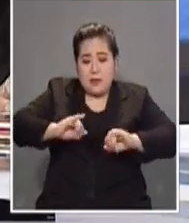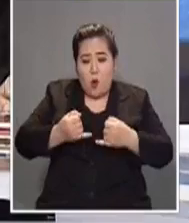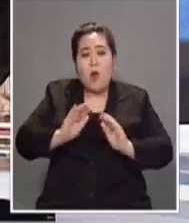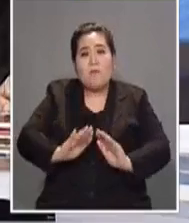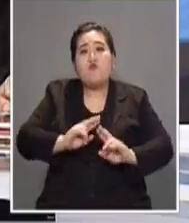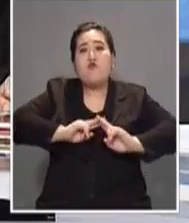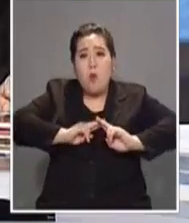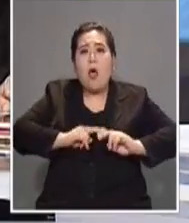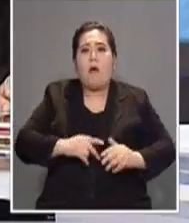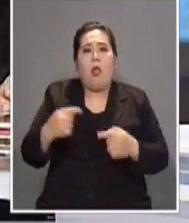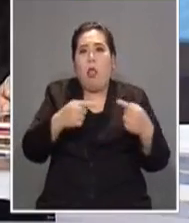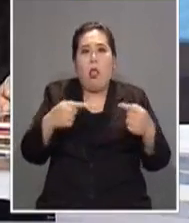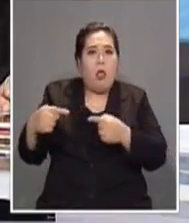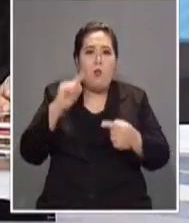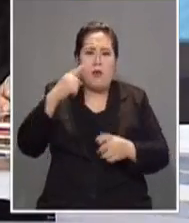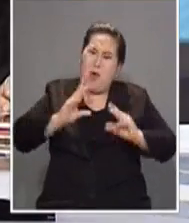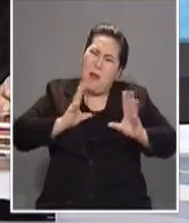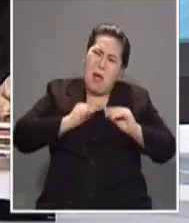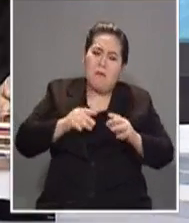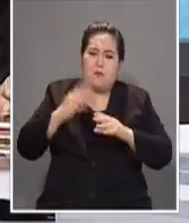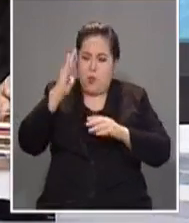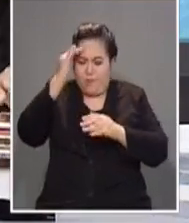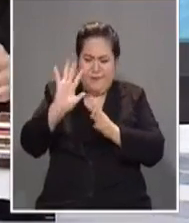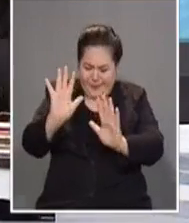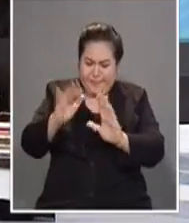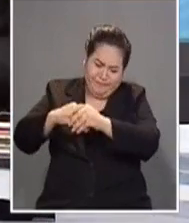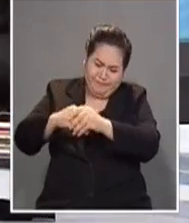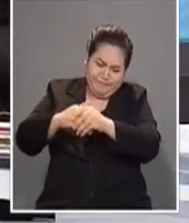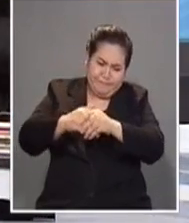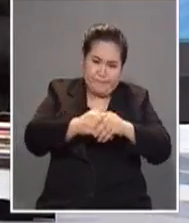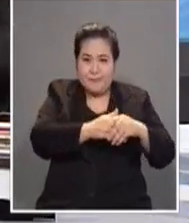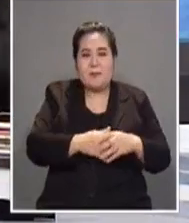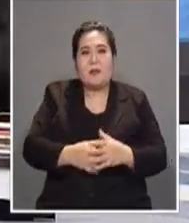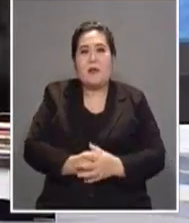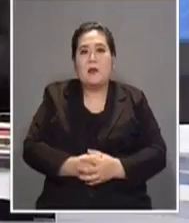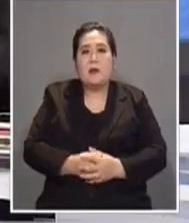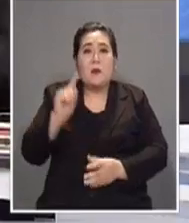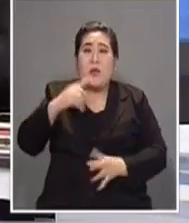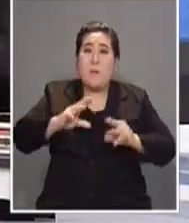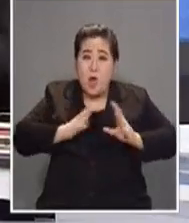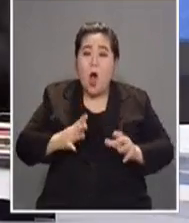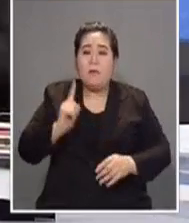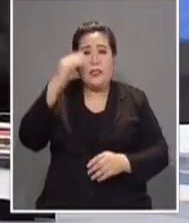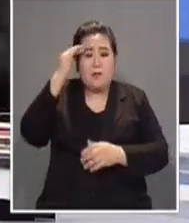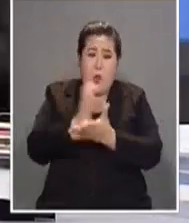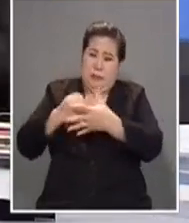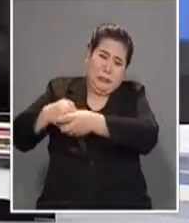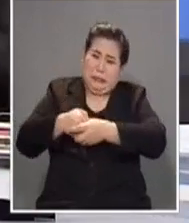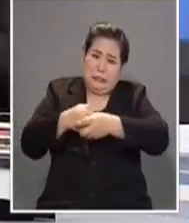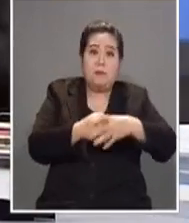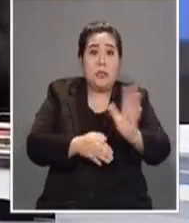กว่ามันก็ขนาดนั้นเลยเหรอ ขนาดไหน จุดกระชากลากถู ไม่ใช่เธอไม่ยอมไปไม่ใช่ตำรวจจุดกระชาก